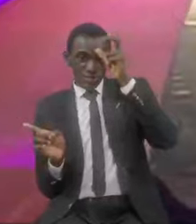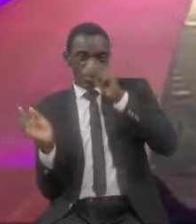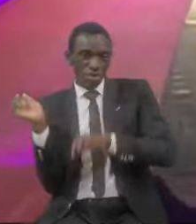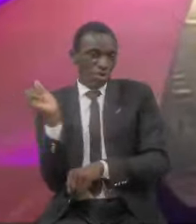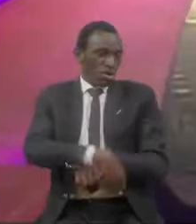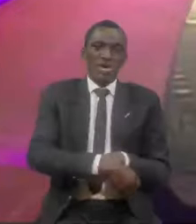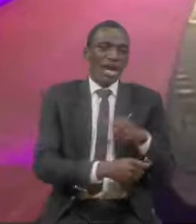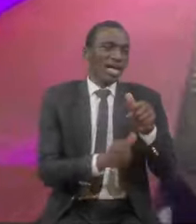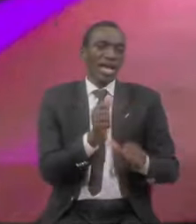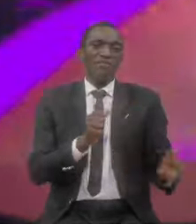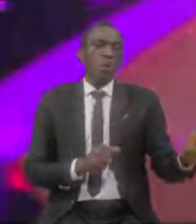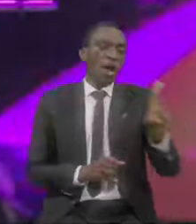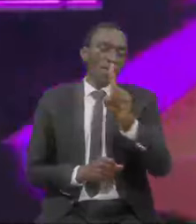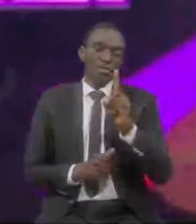monde.